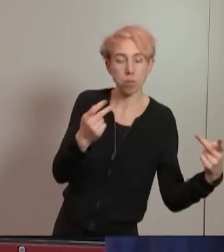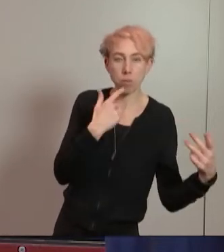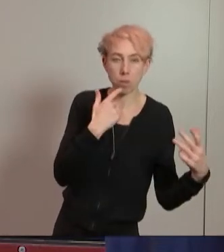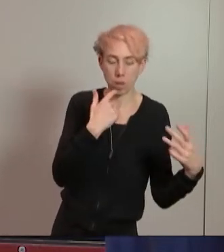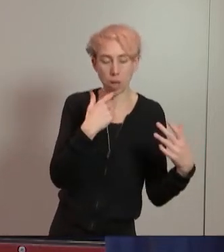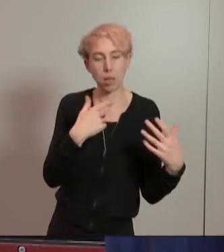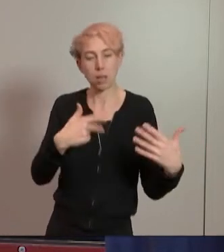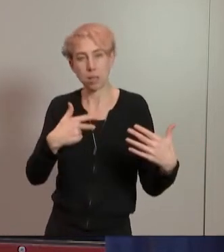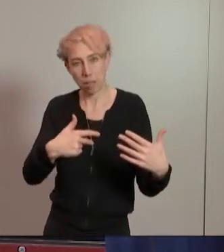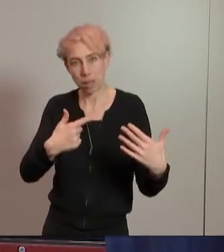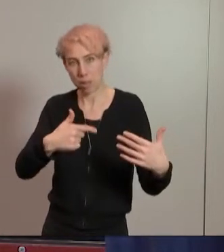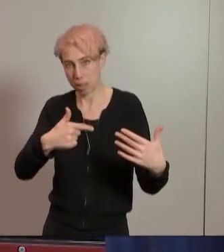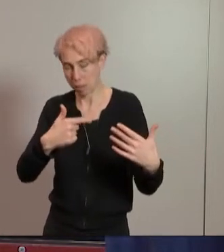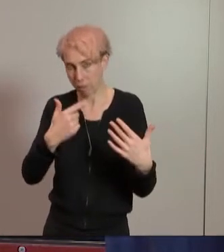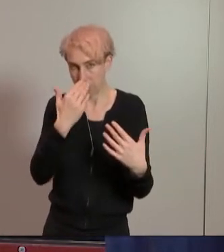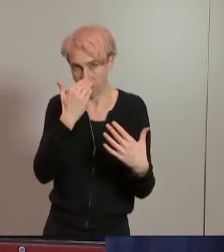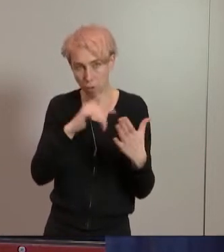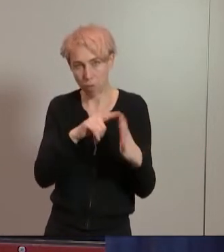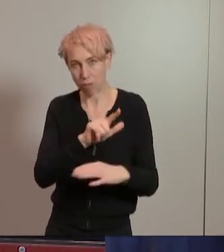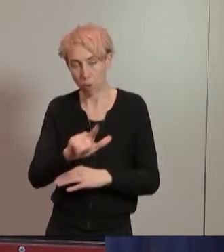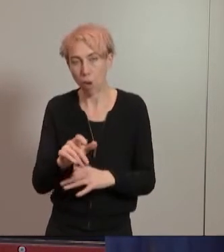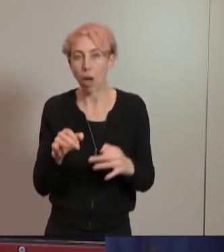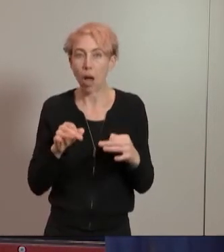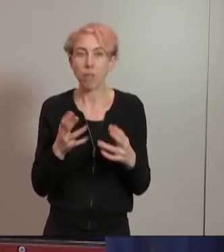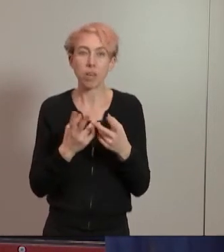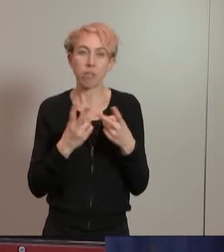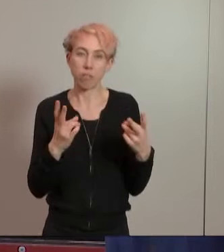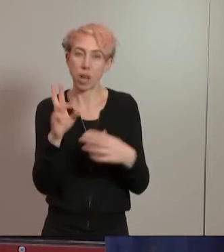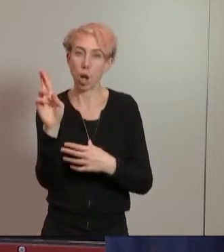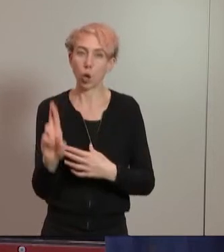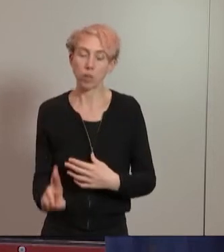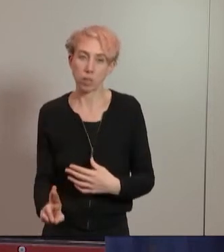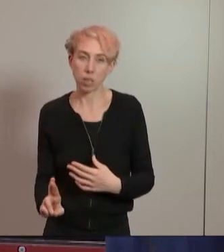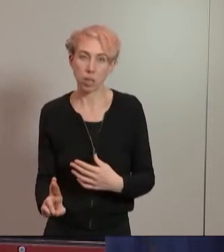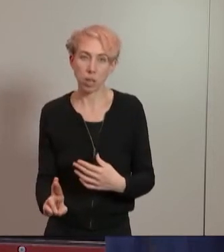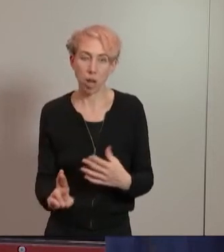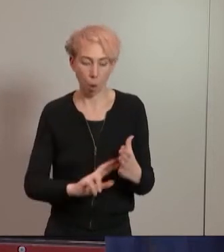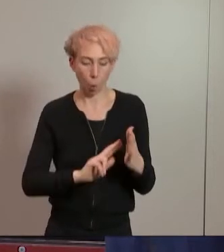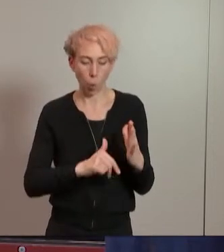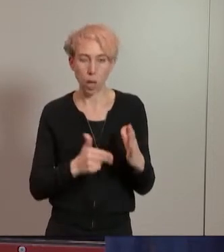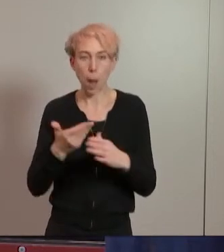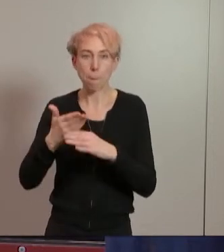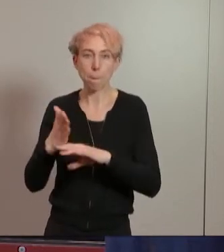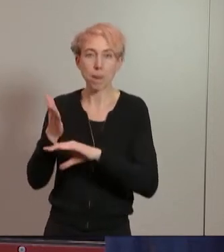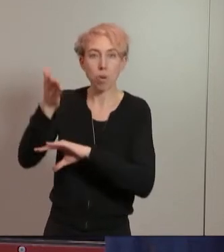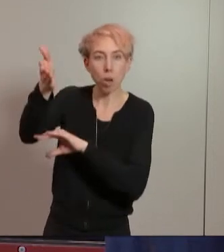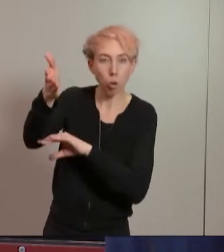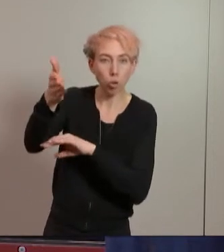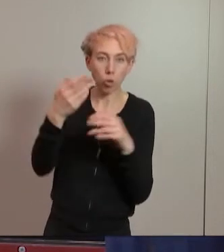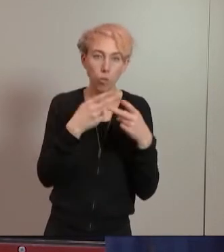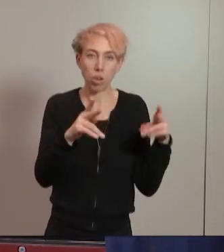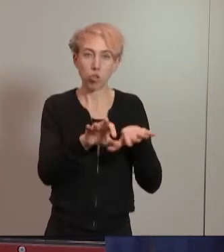17 février 2022. En ce qui concerne la ville de Rezé, Pour le contrat de prévoyance, la ville a fait le choix